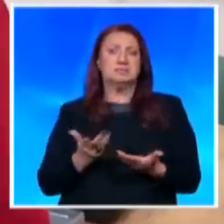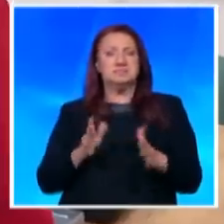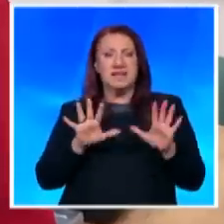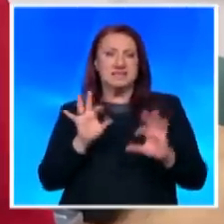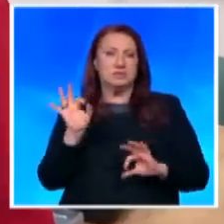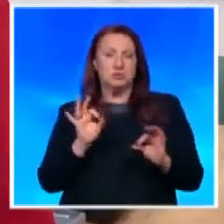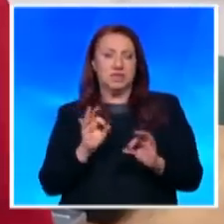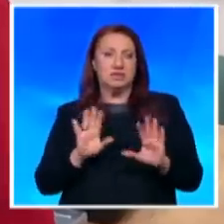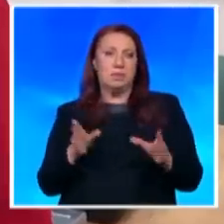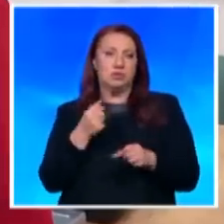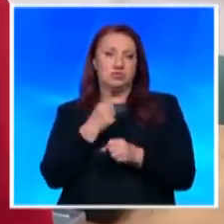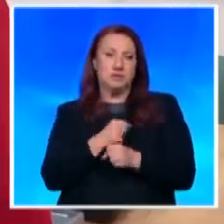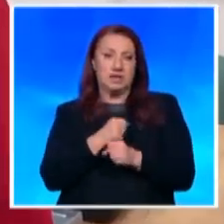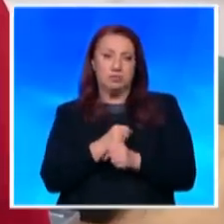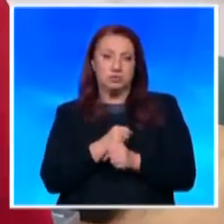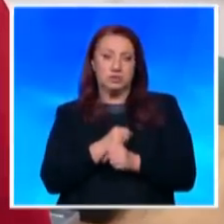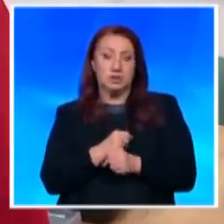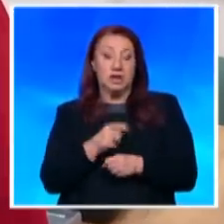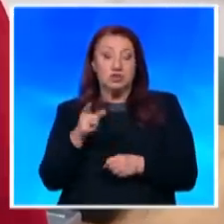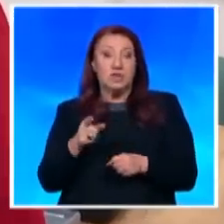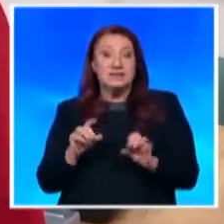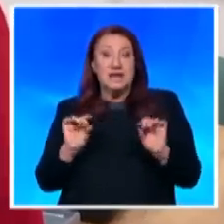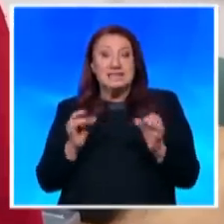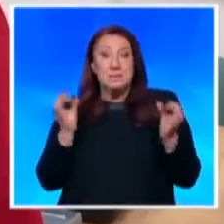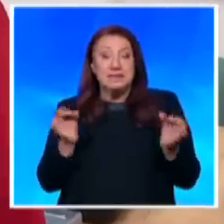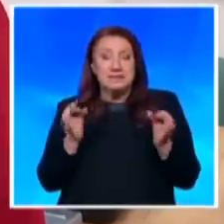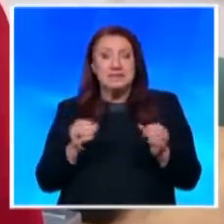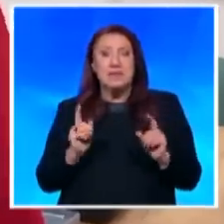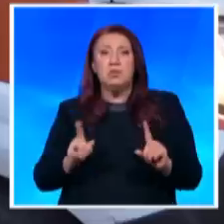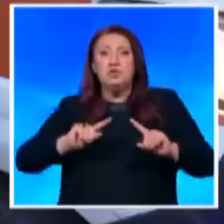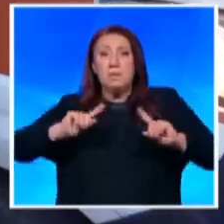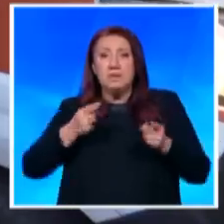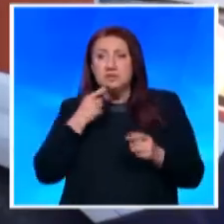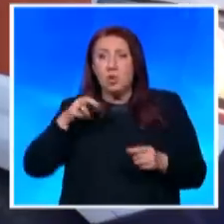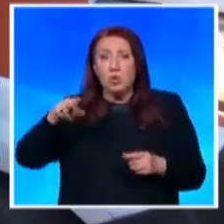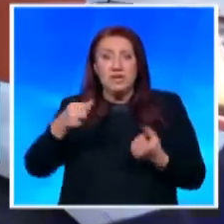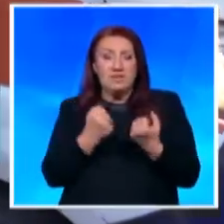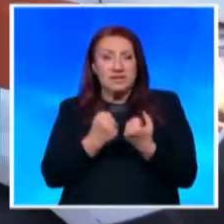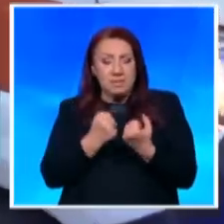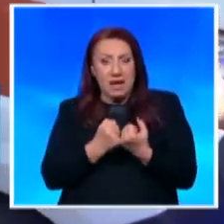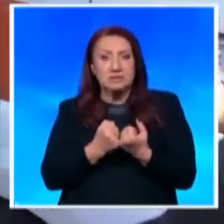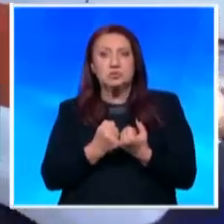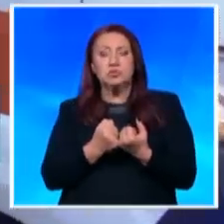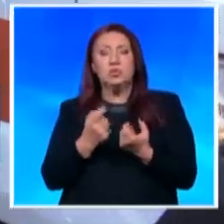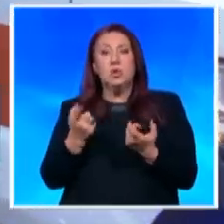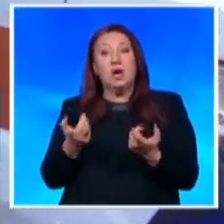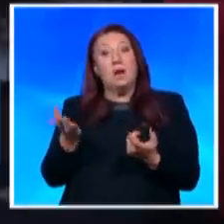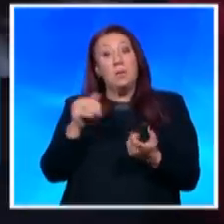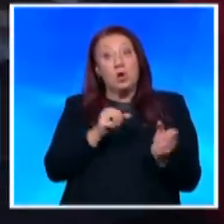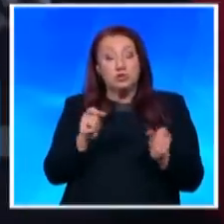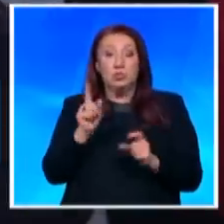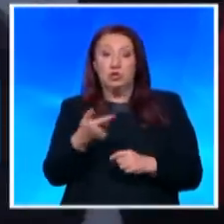които могат много бързо да се отзоват на място и да облекчат другите екипи, които са медицински екип, с лекарите, които